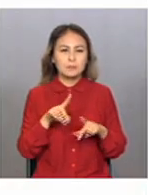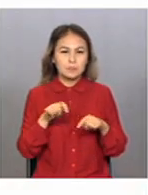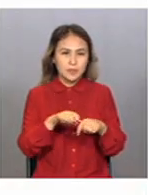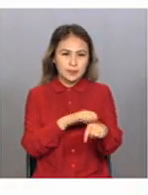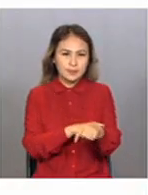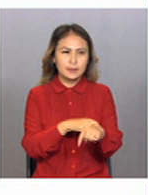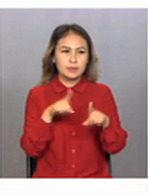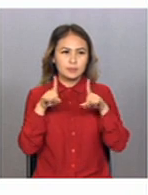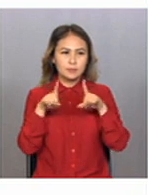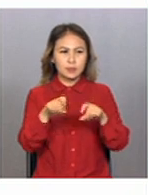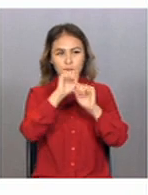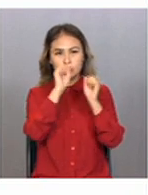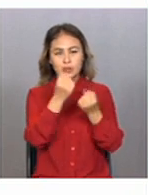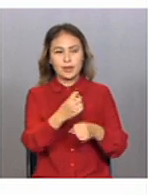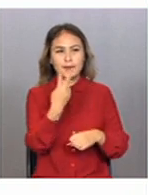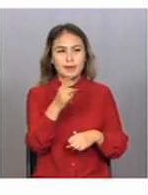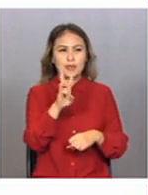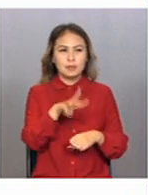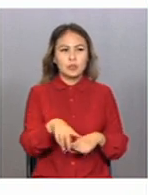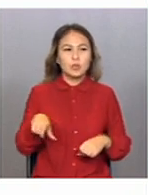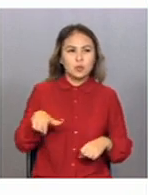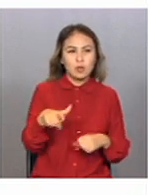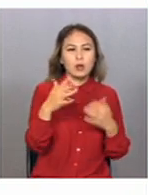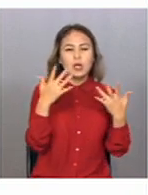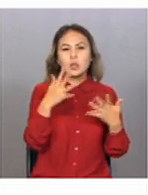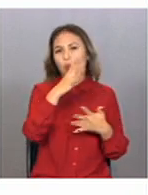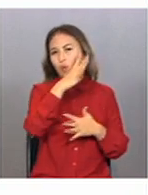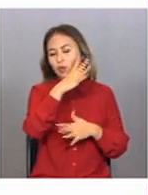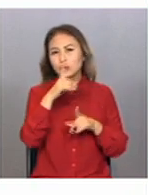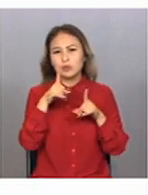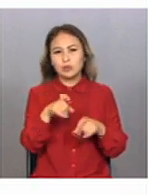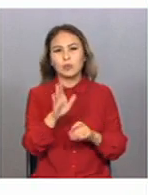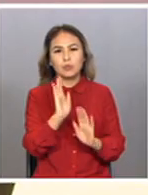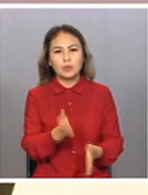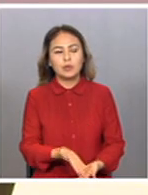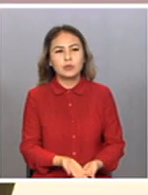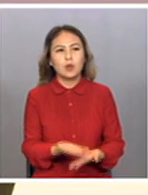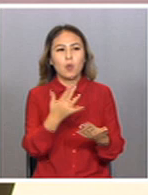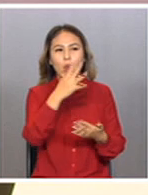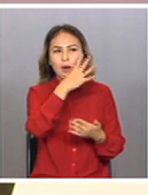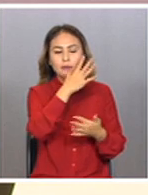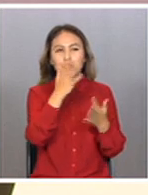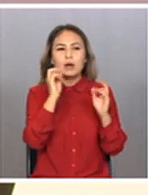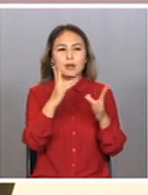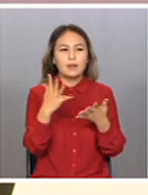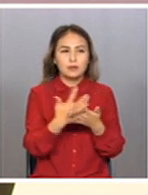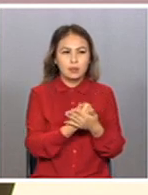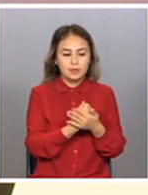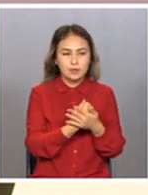жылдамдықпен жүгіреді. 2 километр жолды ол қанша уақытта жүгіріп өтеді? Уақытты қалай